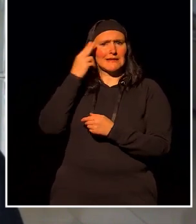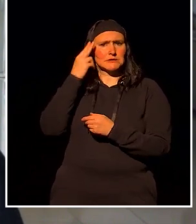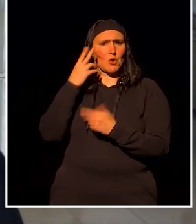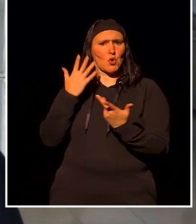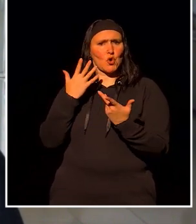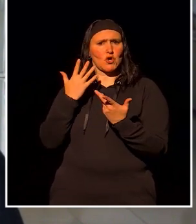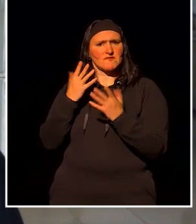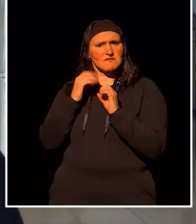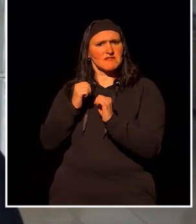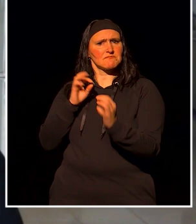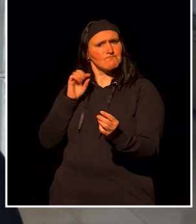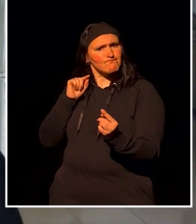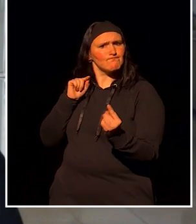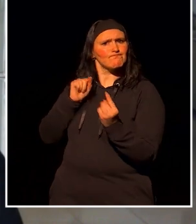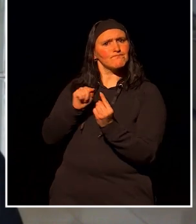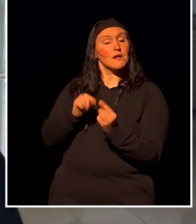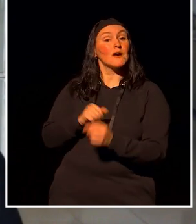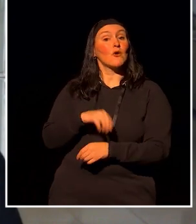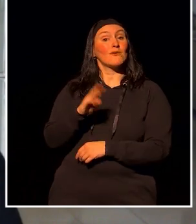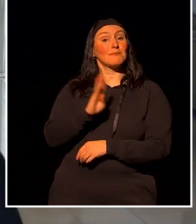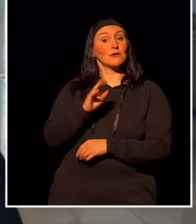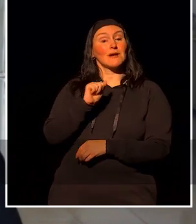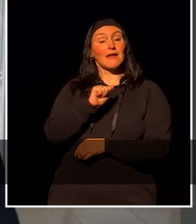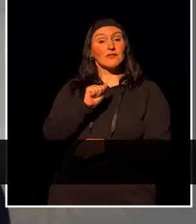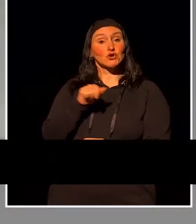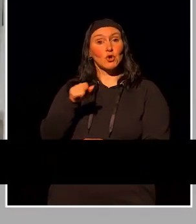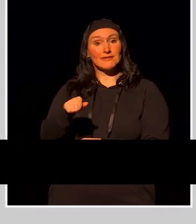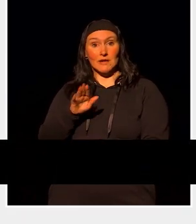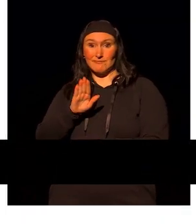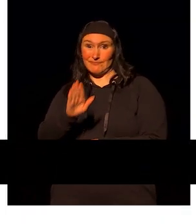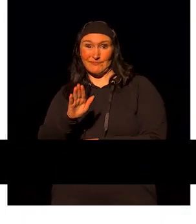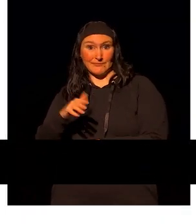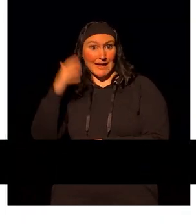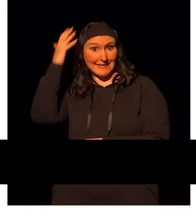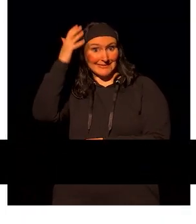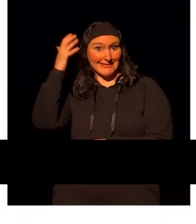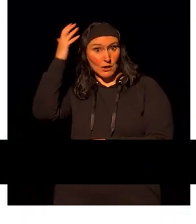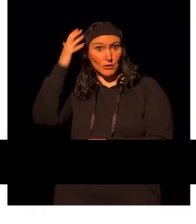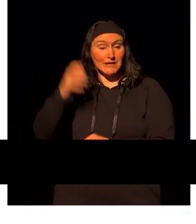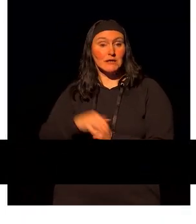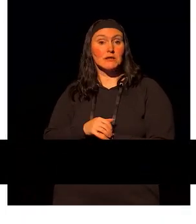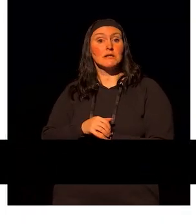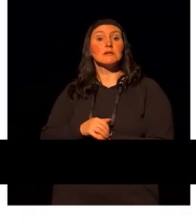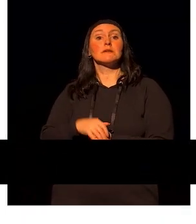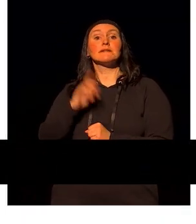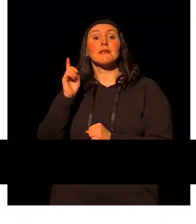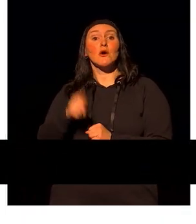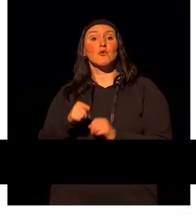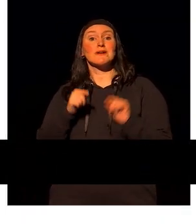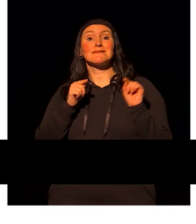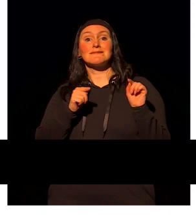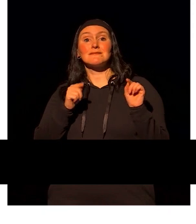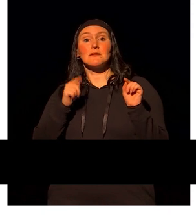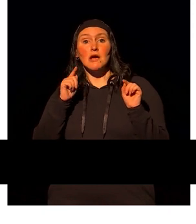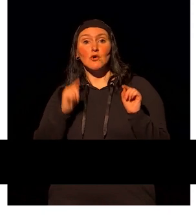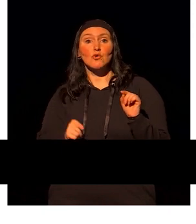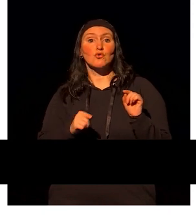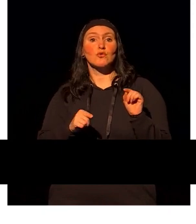was ja auch entscheidend für Benedict Andersons Theorie ist, ist ja, dass er von Imagined Communities gesprochen hat, also